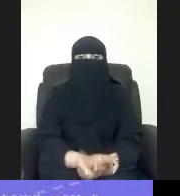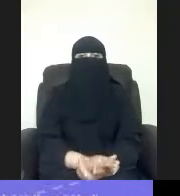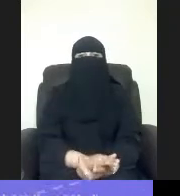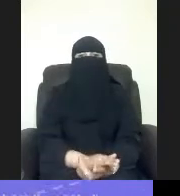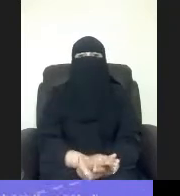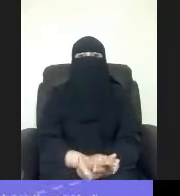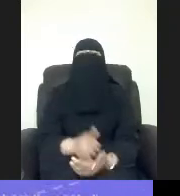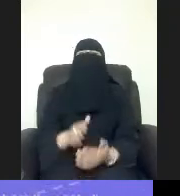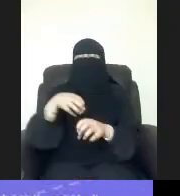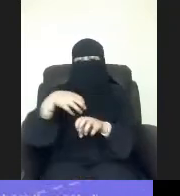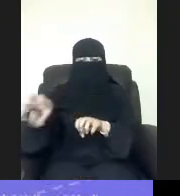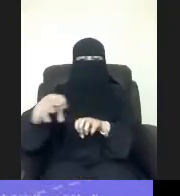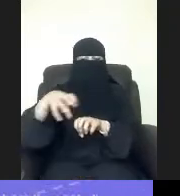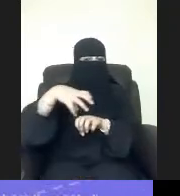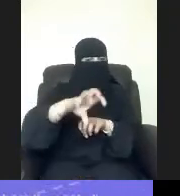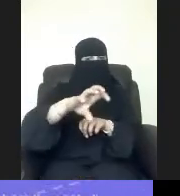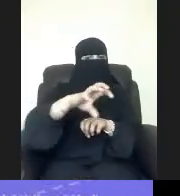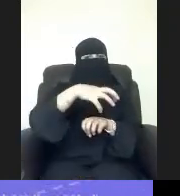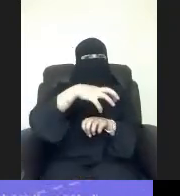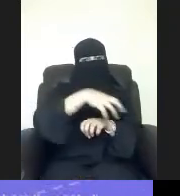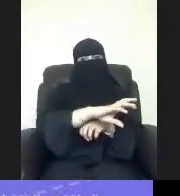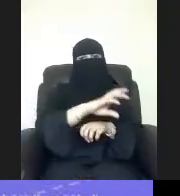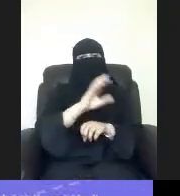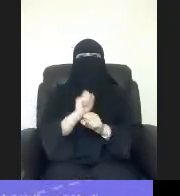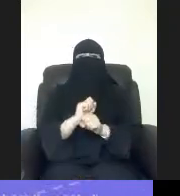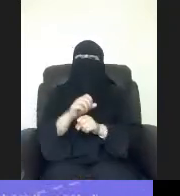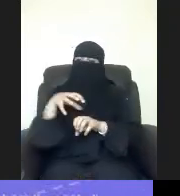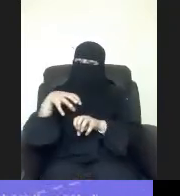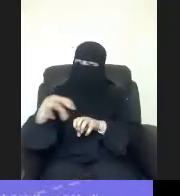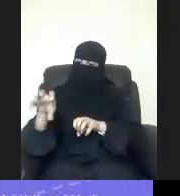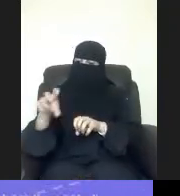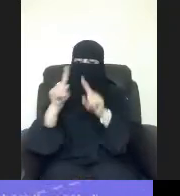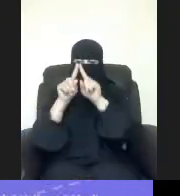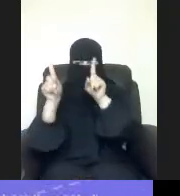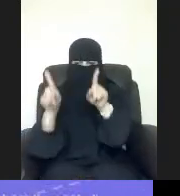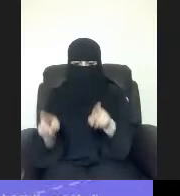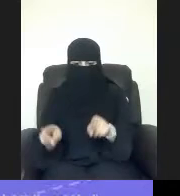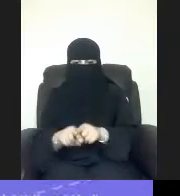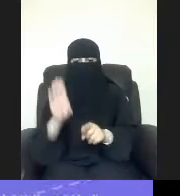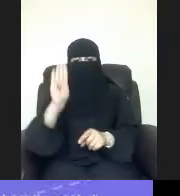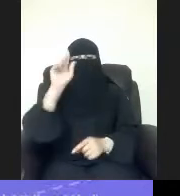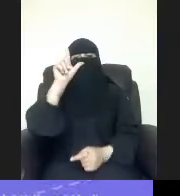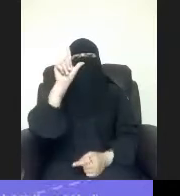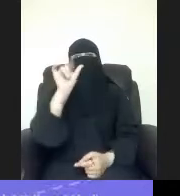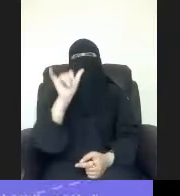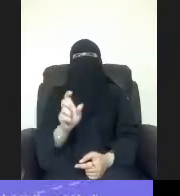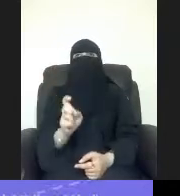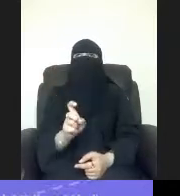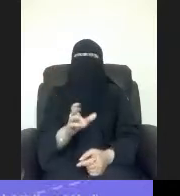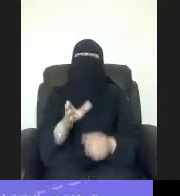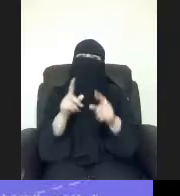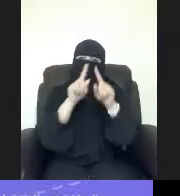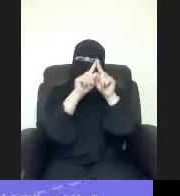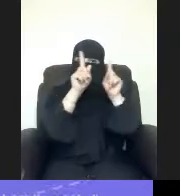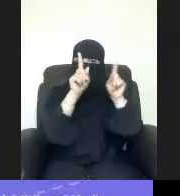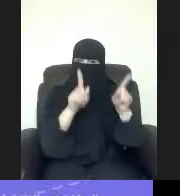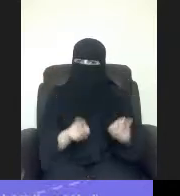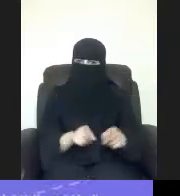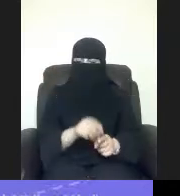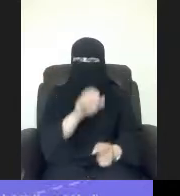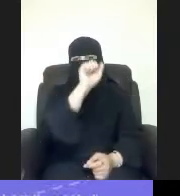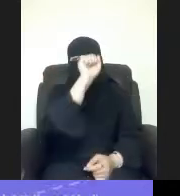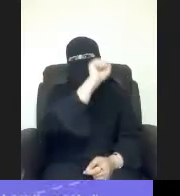أصمم بمراعاة نموذج كلير للحافز، وأيضا مراعاة سمارت لتحديد الأهداف. لابد يكون